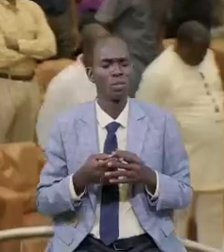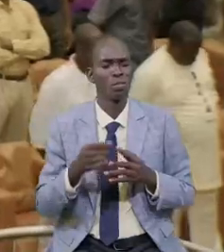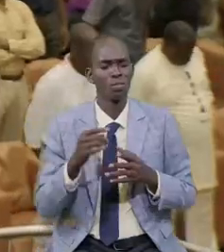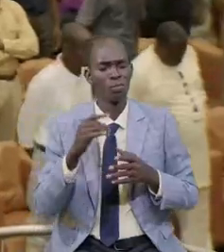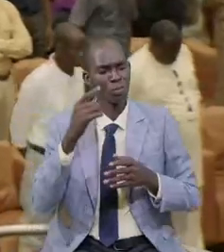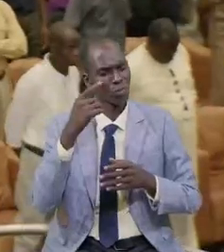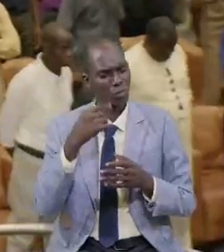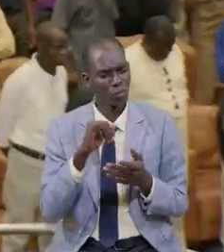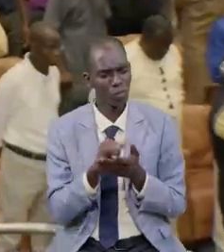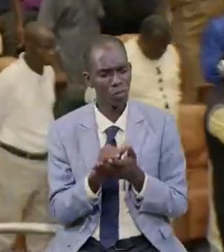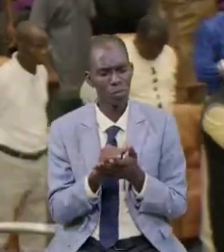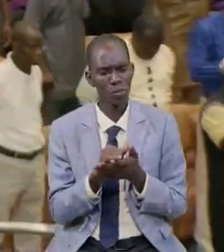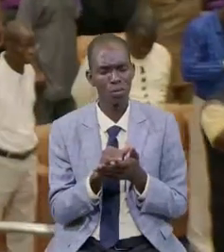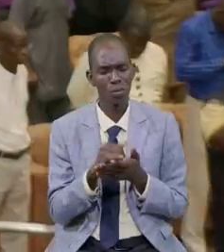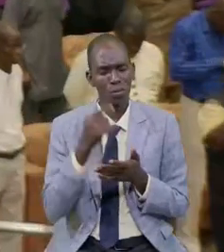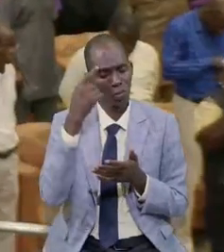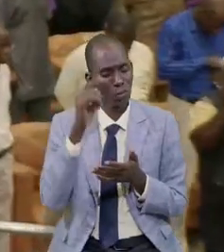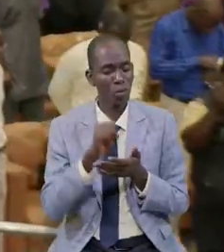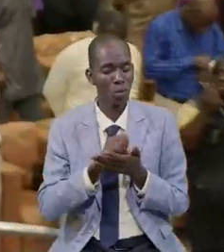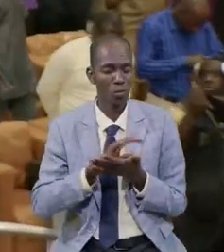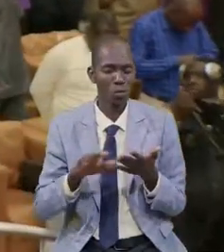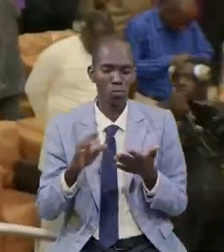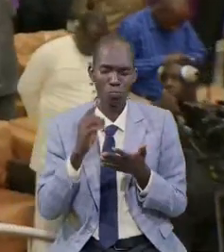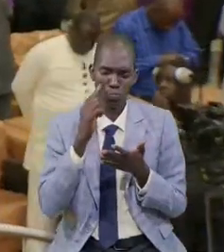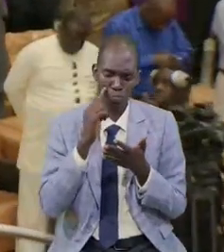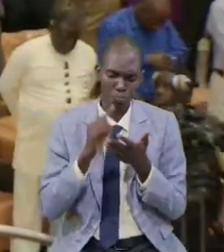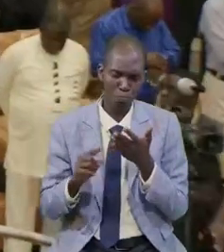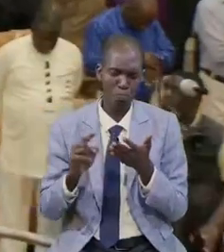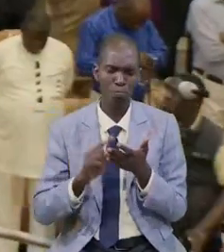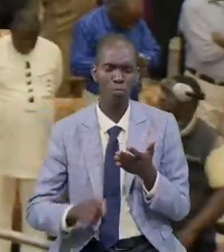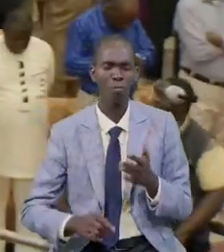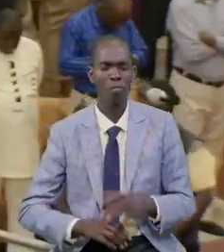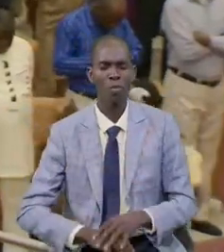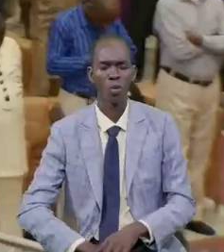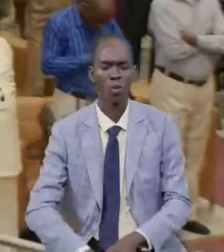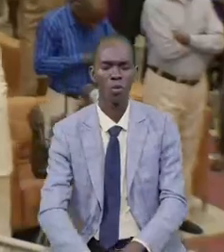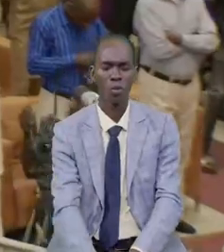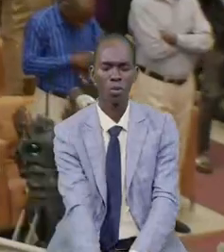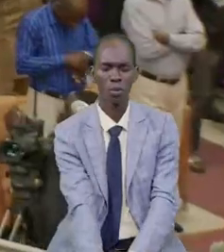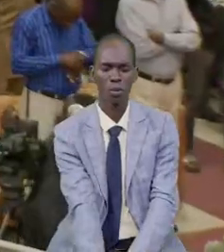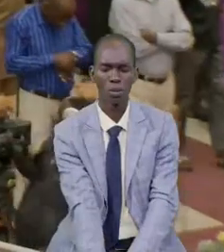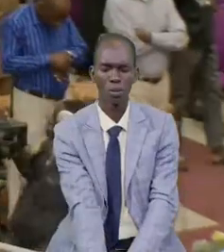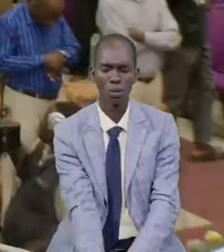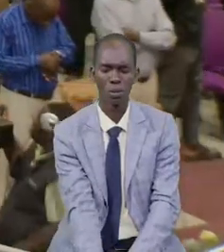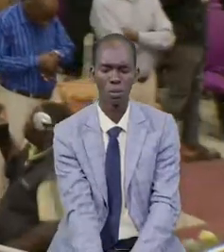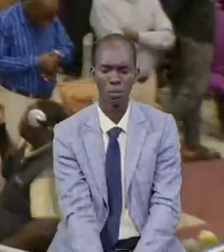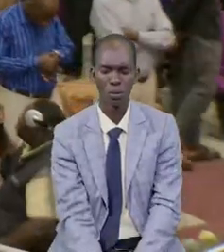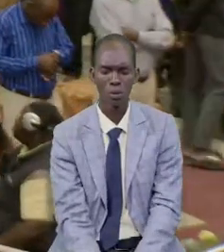vous entendez parler de la sanctification, examinez-vous.